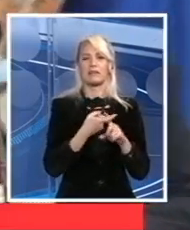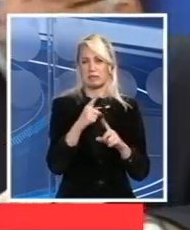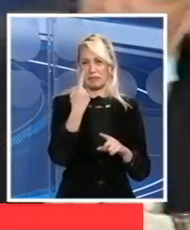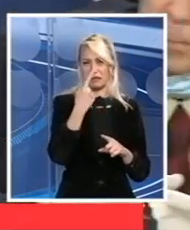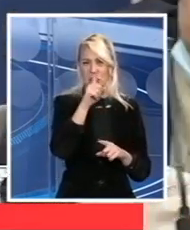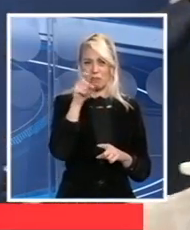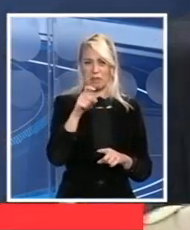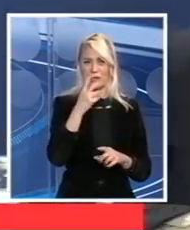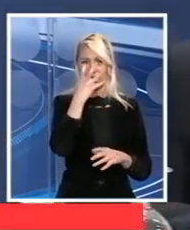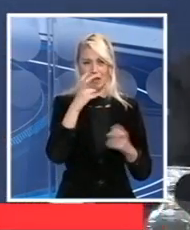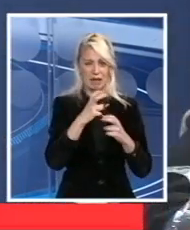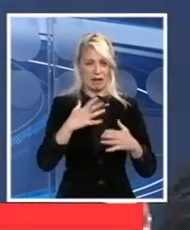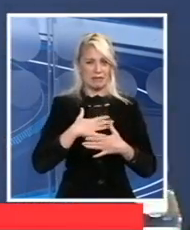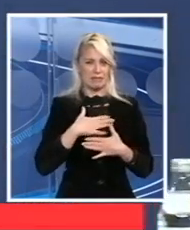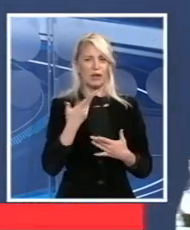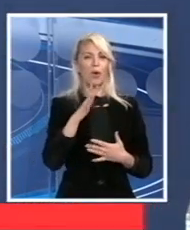raspoloživost. Znači,